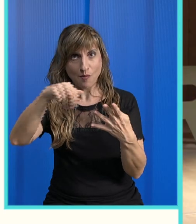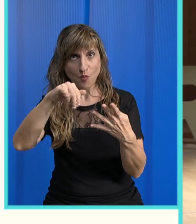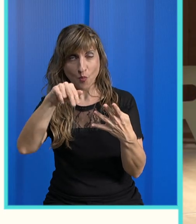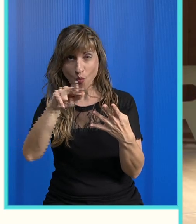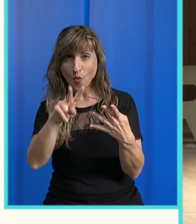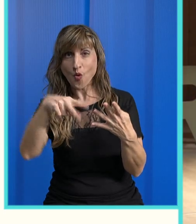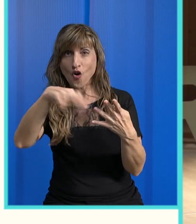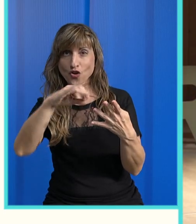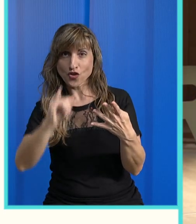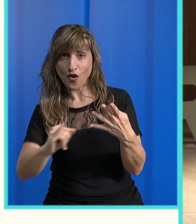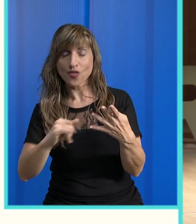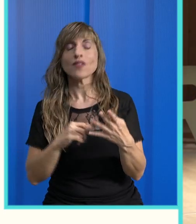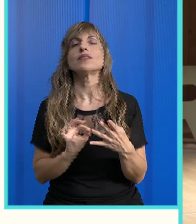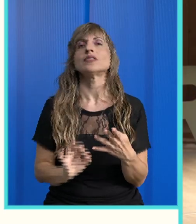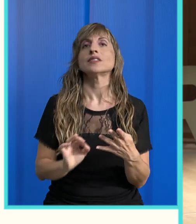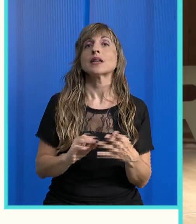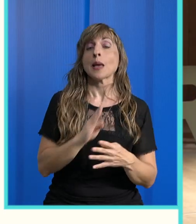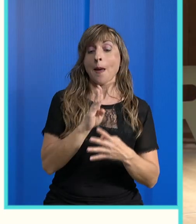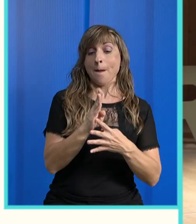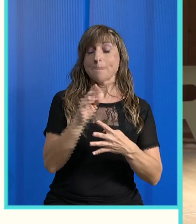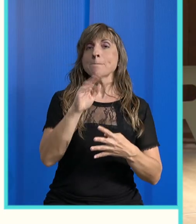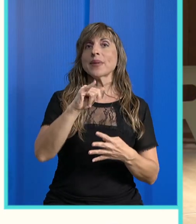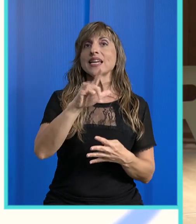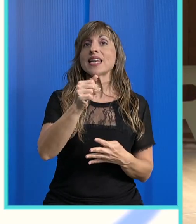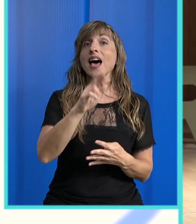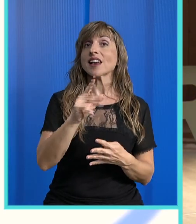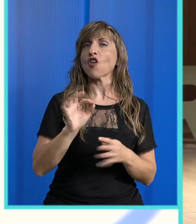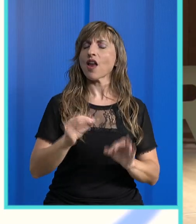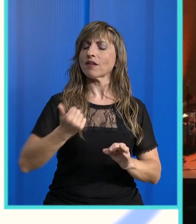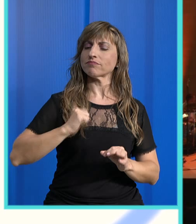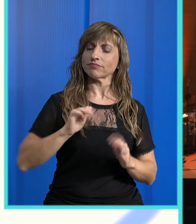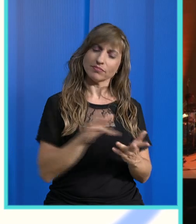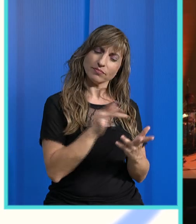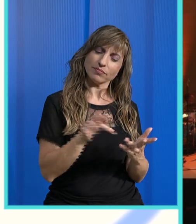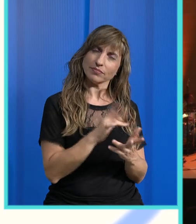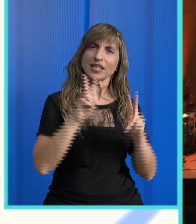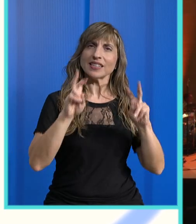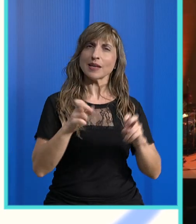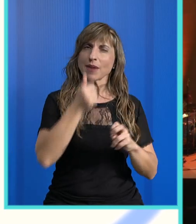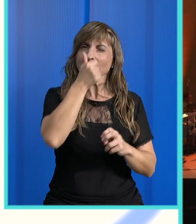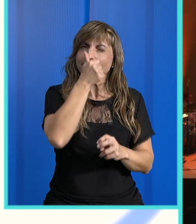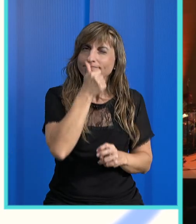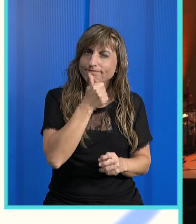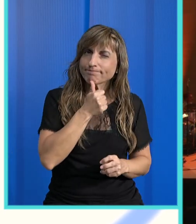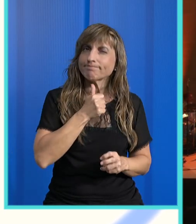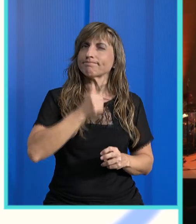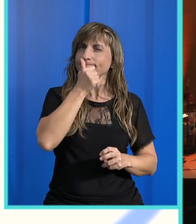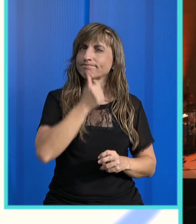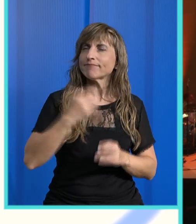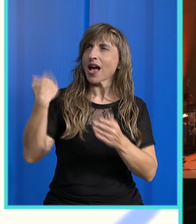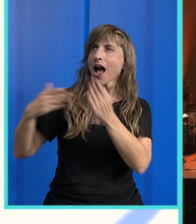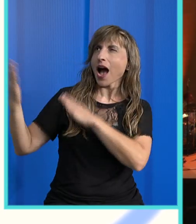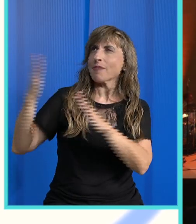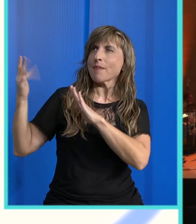de Literatura Juvenil. Pilar Rahola aprofita aquesta novel·la per crear un relat sobre la resistència i la perseverança dels avantpassats